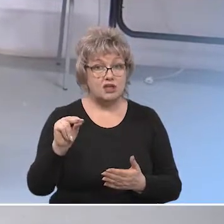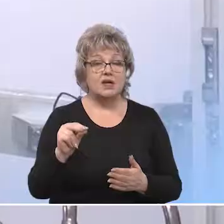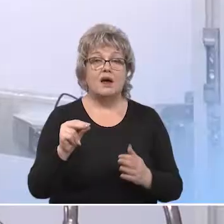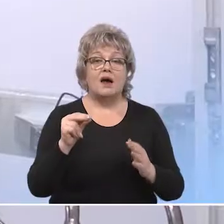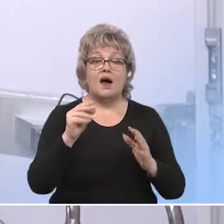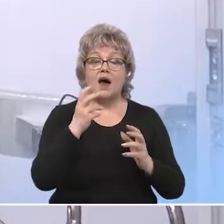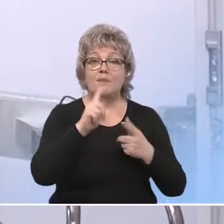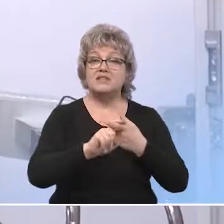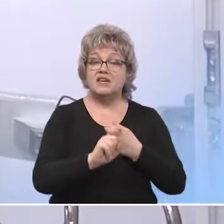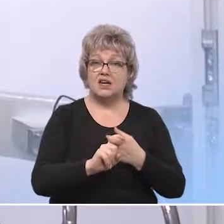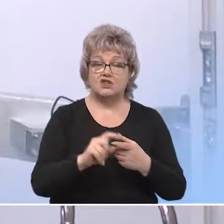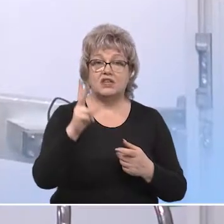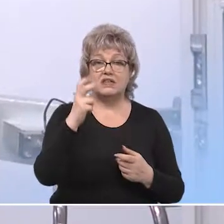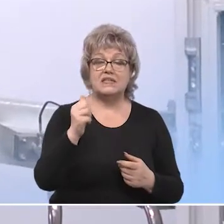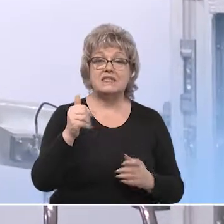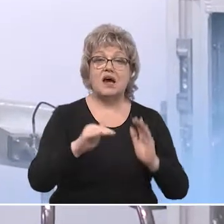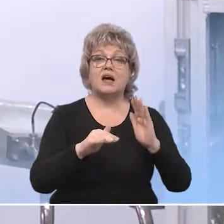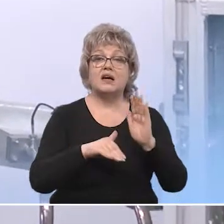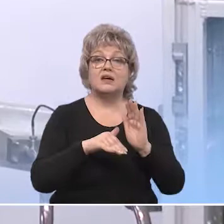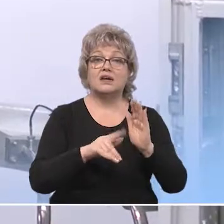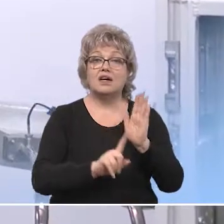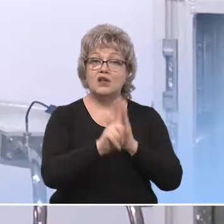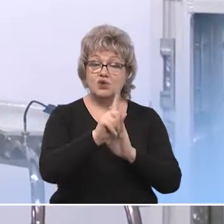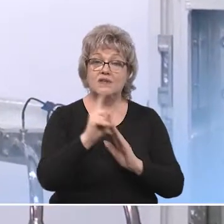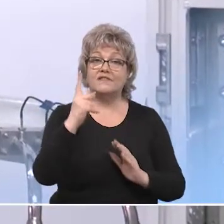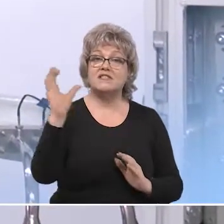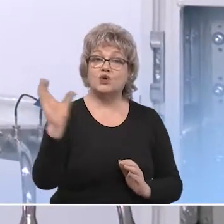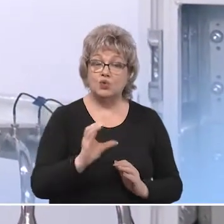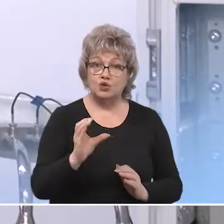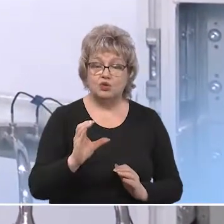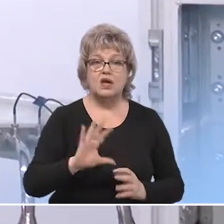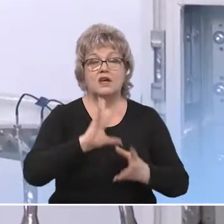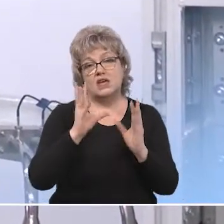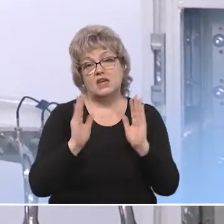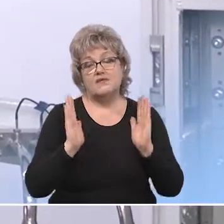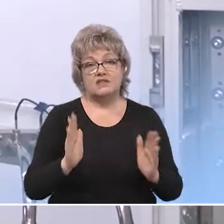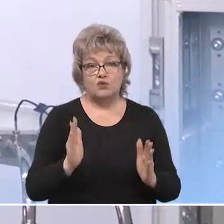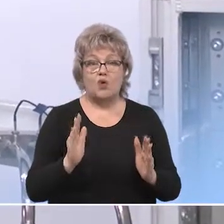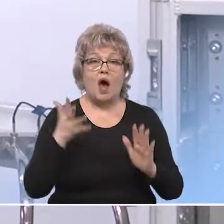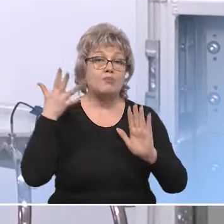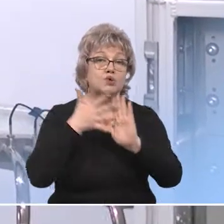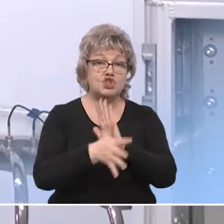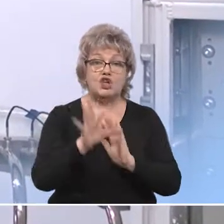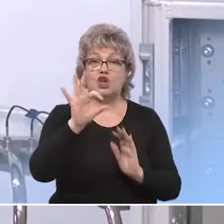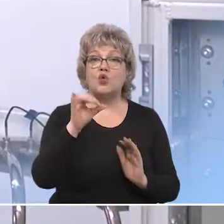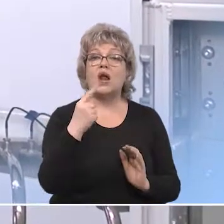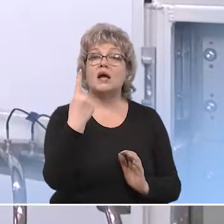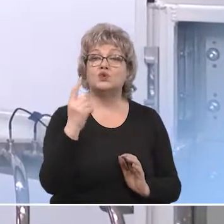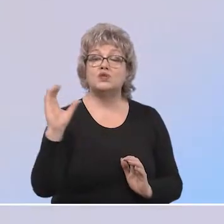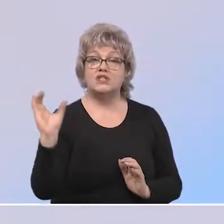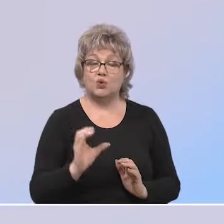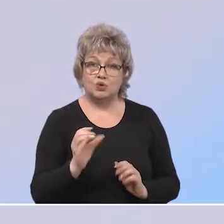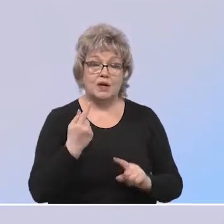СВЧ-обеззараживанию. Темп нагрева 300 градусов в секунду и всего-навсего облучение идет 0,1